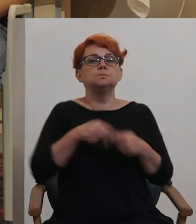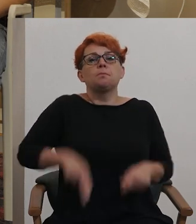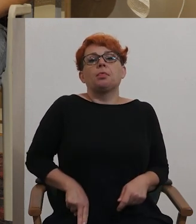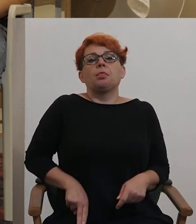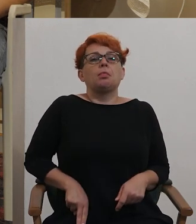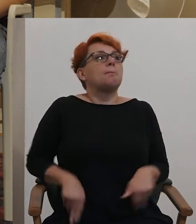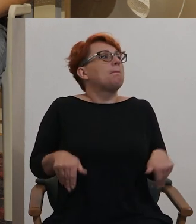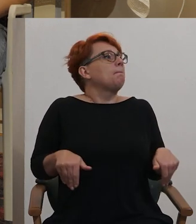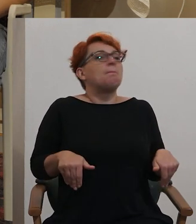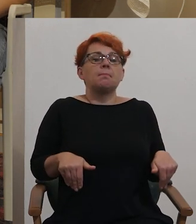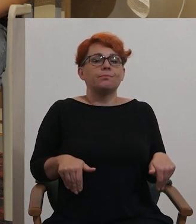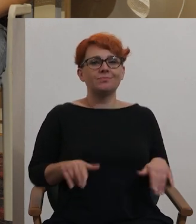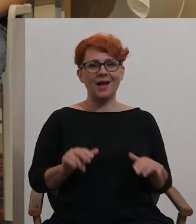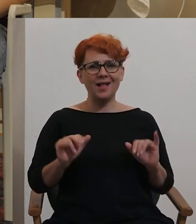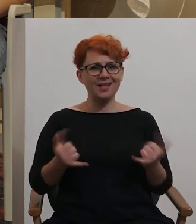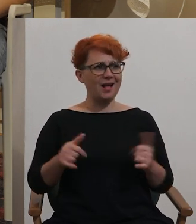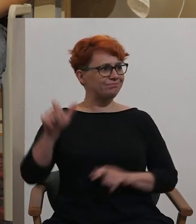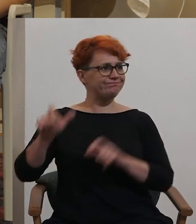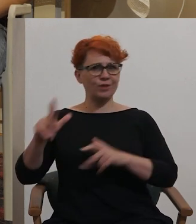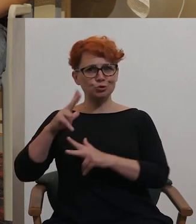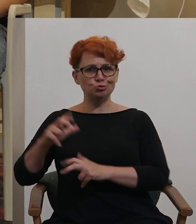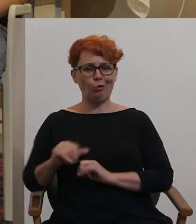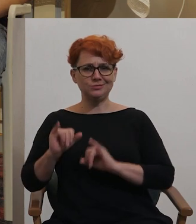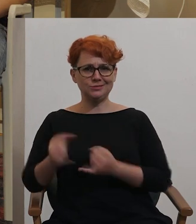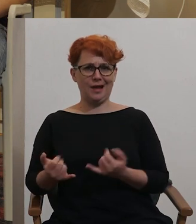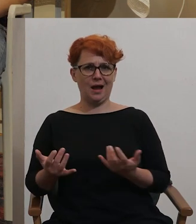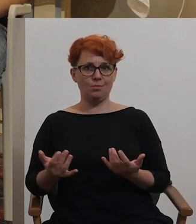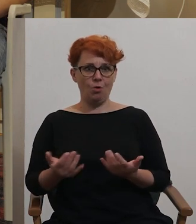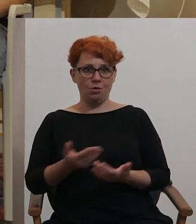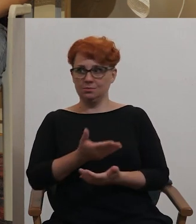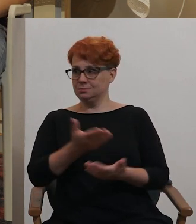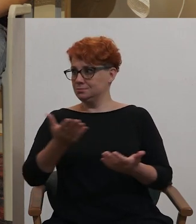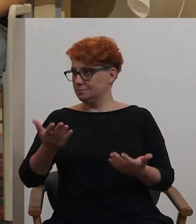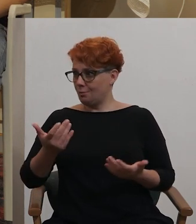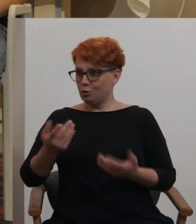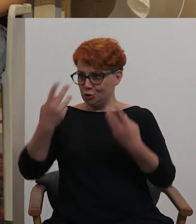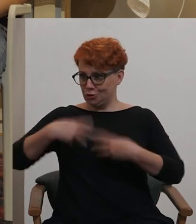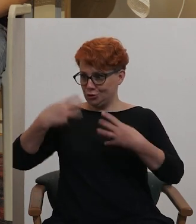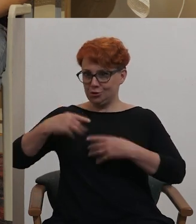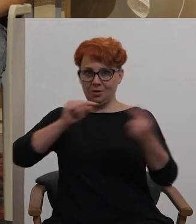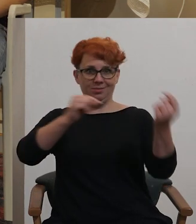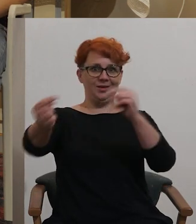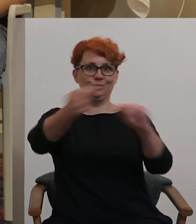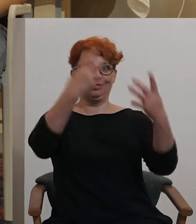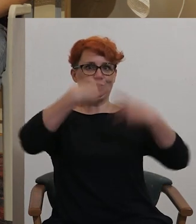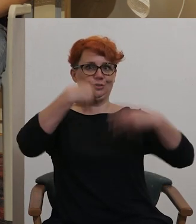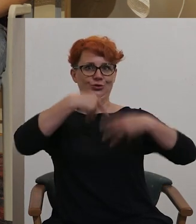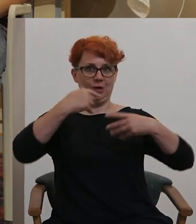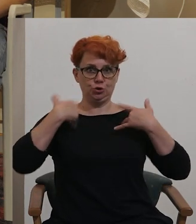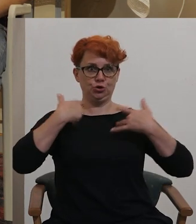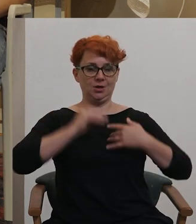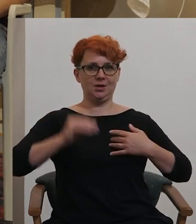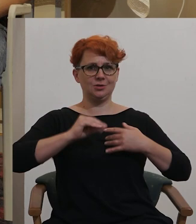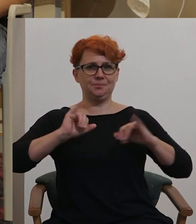podchodzili sami żołnierze? No bo przecież to dla nich to oni byli podmiotem tej dyskusji. Jak oni odbierali tę zmianę